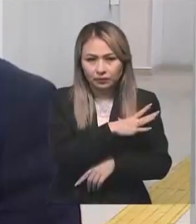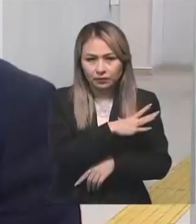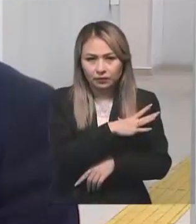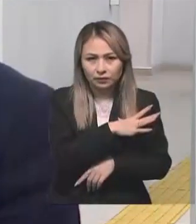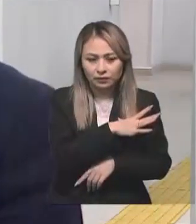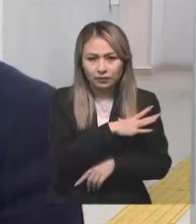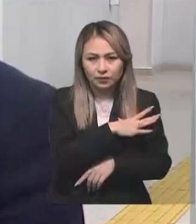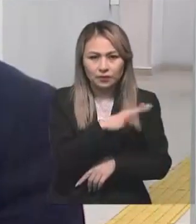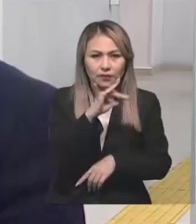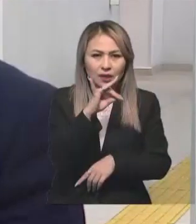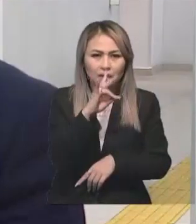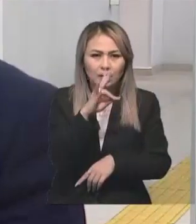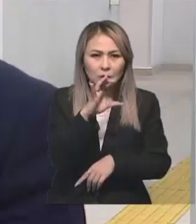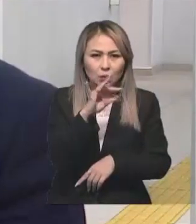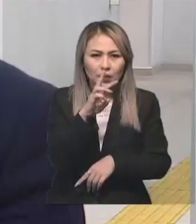бірақ айтады ғой,